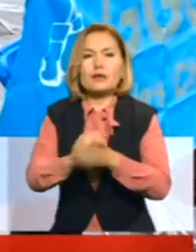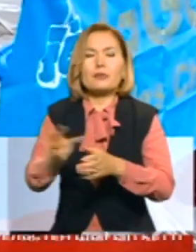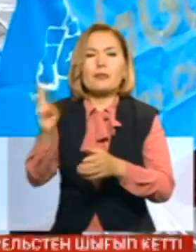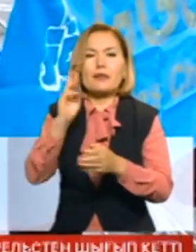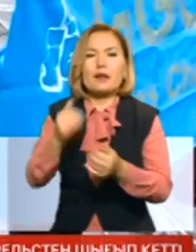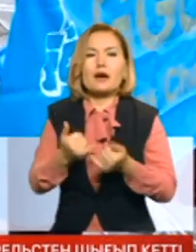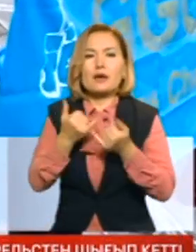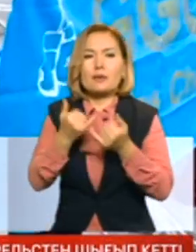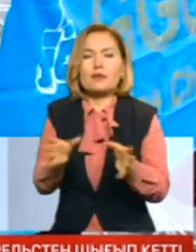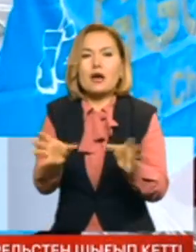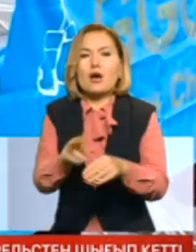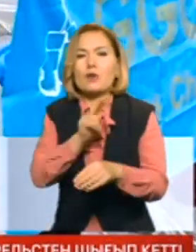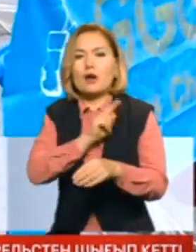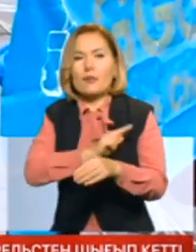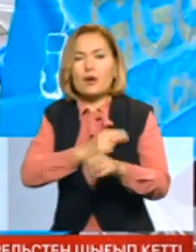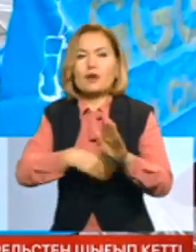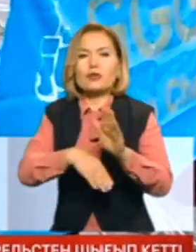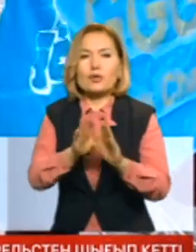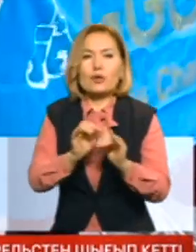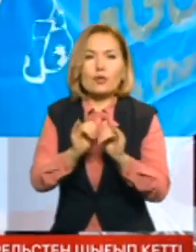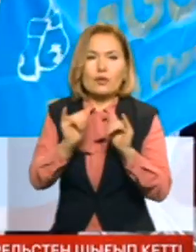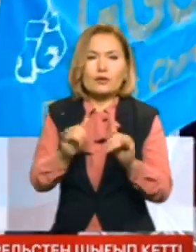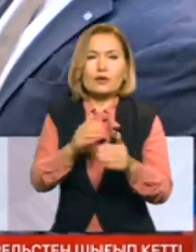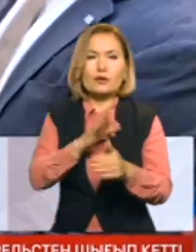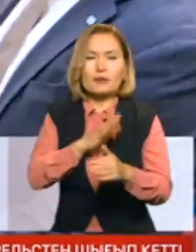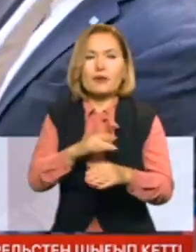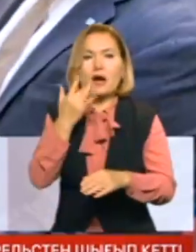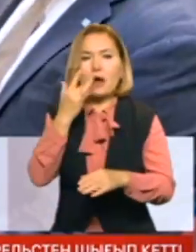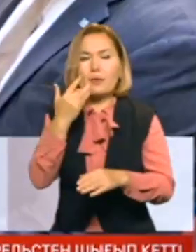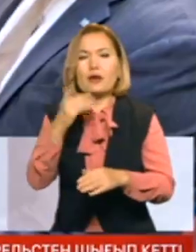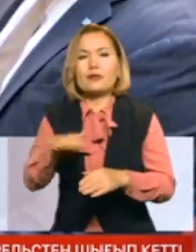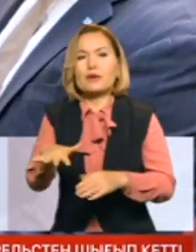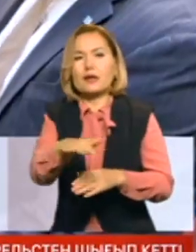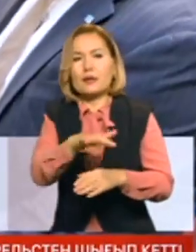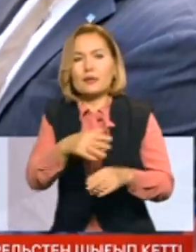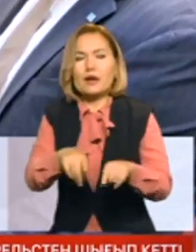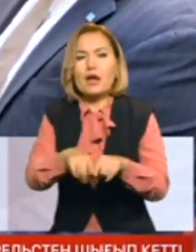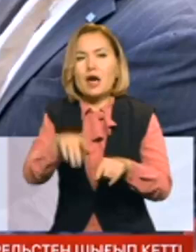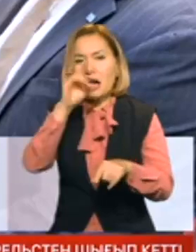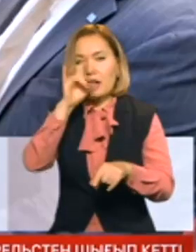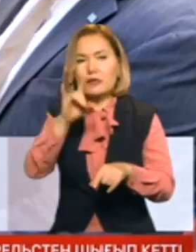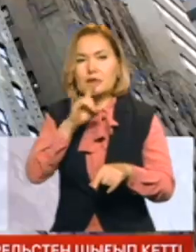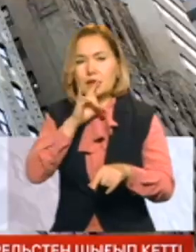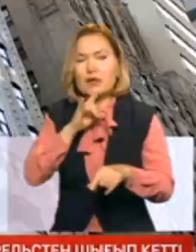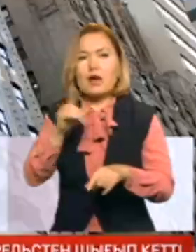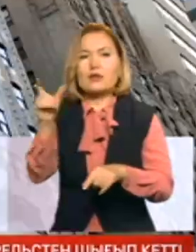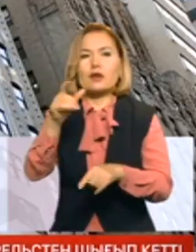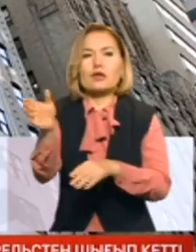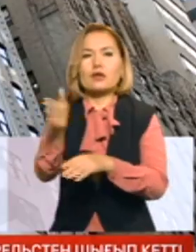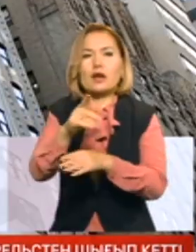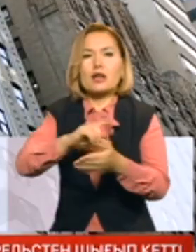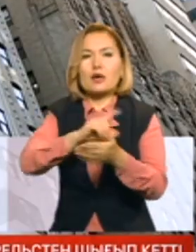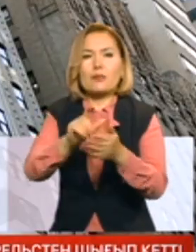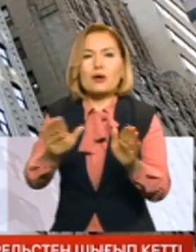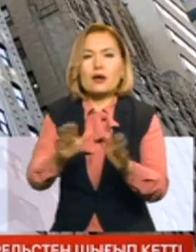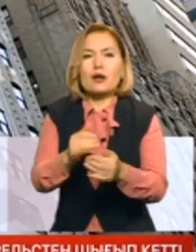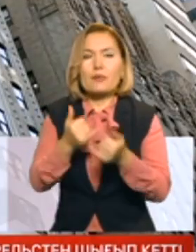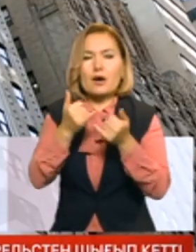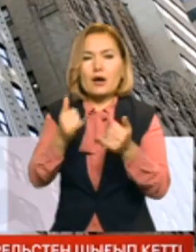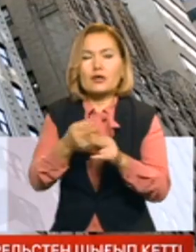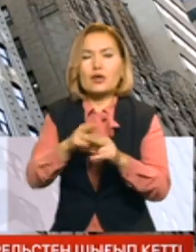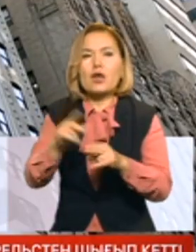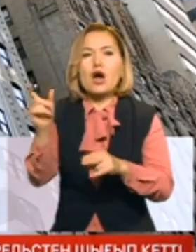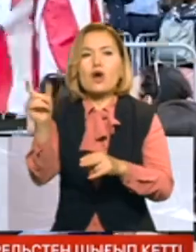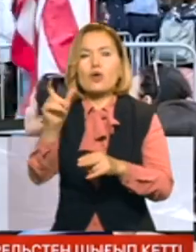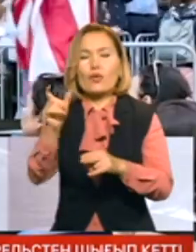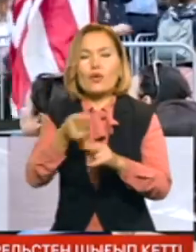жоғары дипломатиялық қарым-қатынастың айқын көрінісі іспетті. Ақштың мегаполисі Нью-Йоркте де еліміздің әнұраны шырқалып, көк